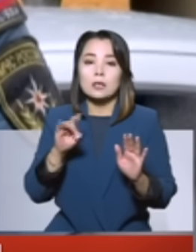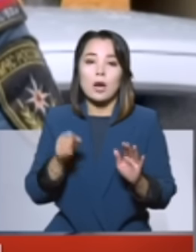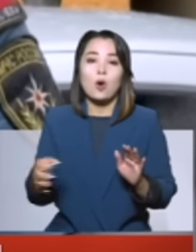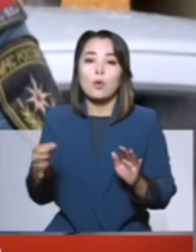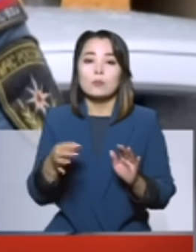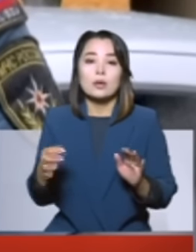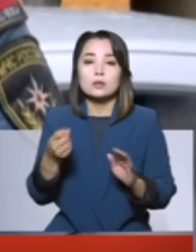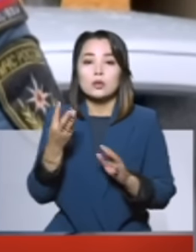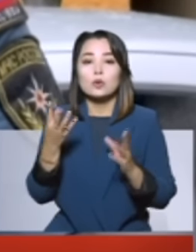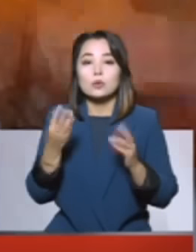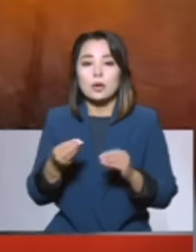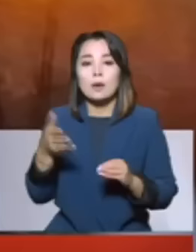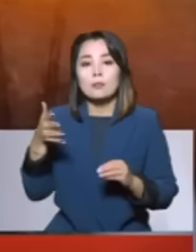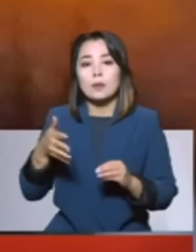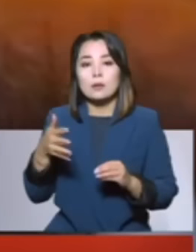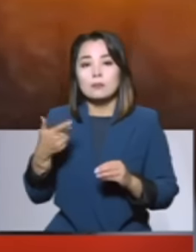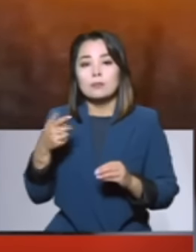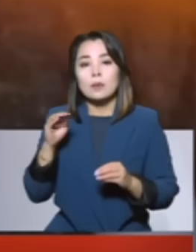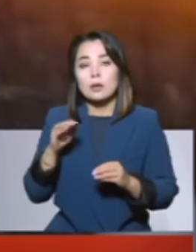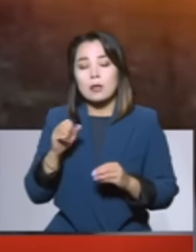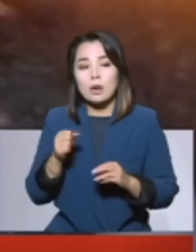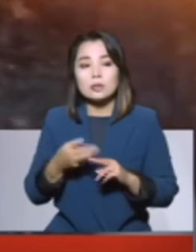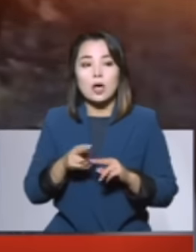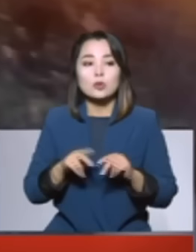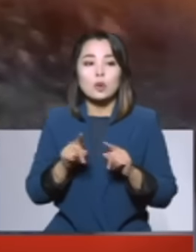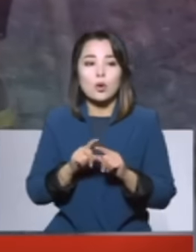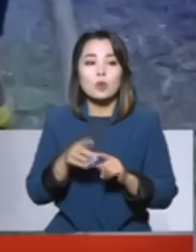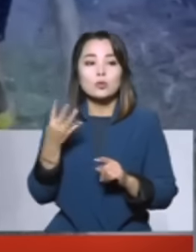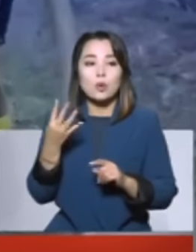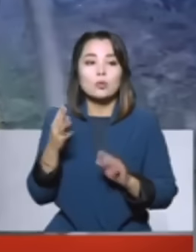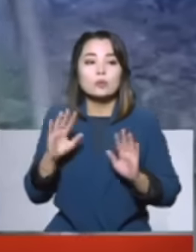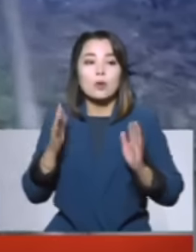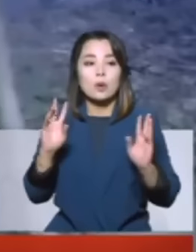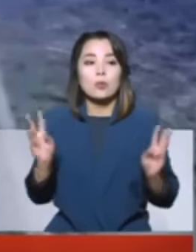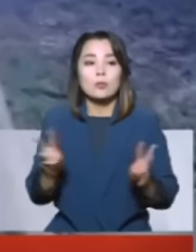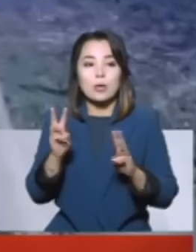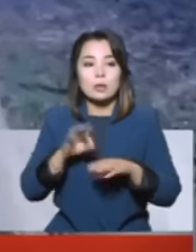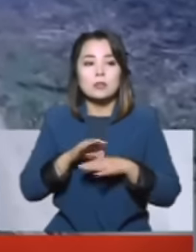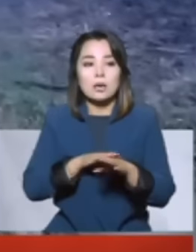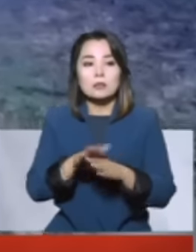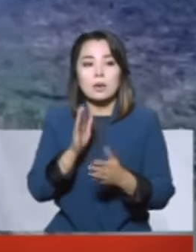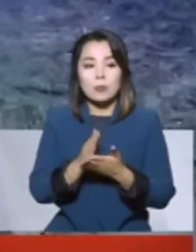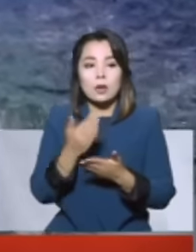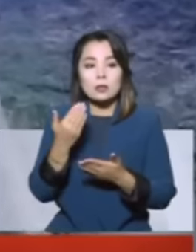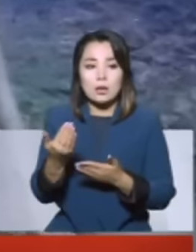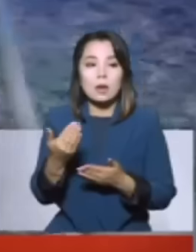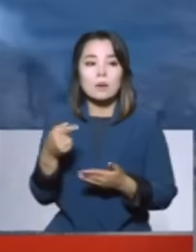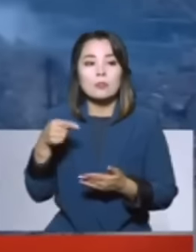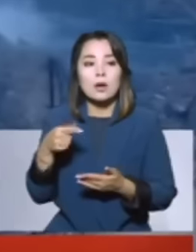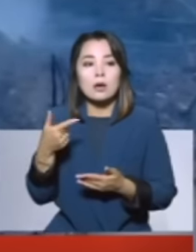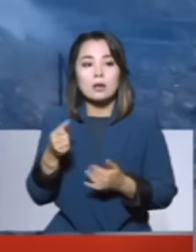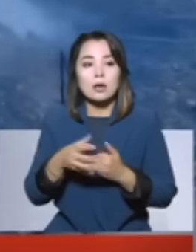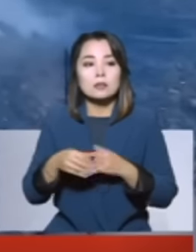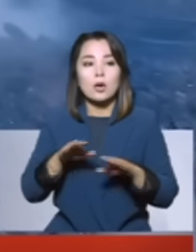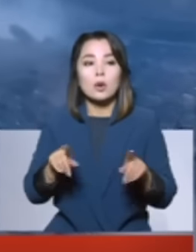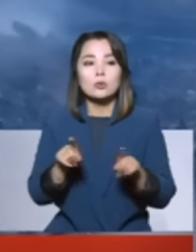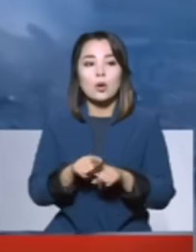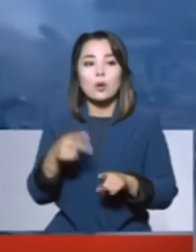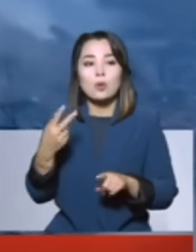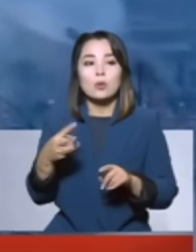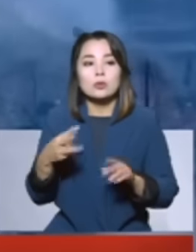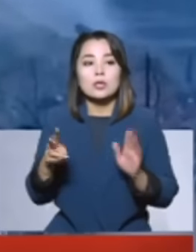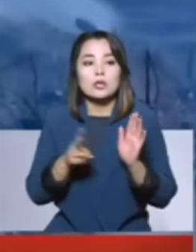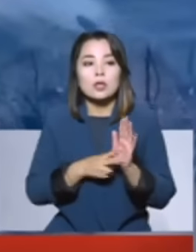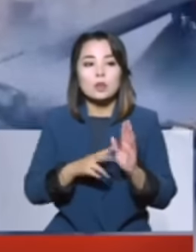күнде аумағы 5000 гектар жерден асатын 4 орман өрті тіркелді. Сондай-ақ мамандар аумағы 1000 гектардан асатын